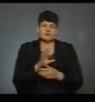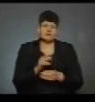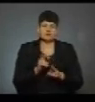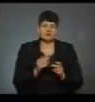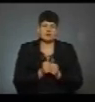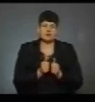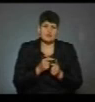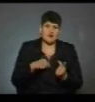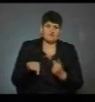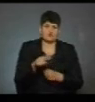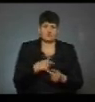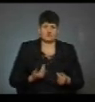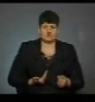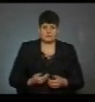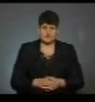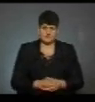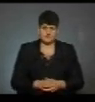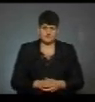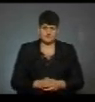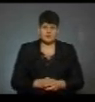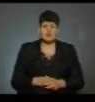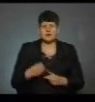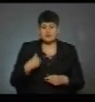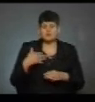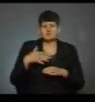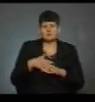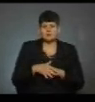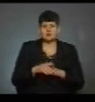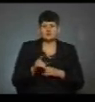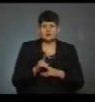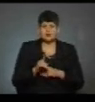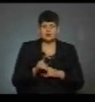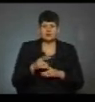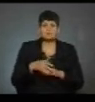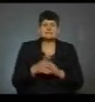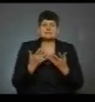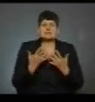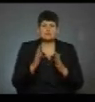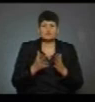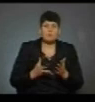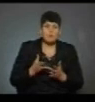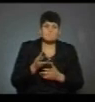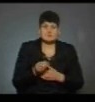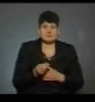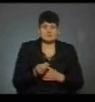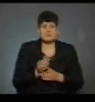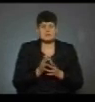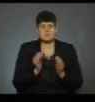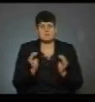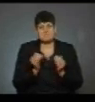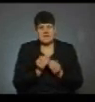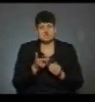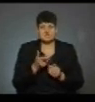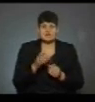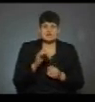нього проживає. Чи правильно я розумію, що зрозуміти, скільки будемо платити за чи менше за тепло